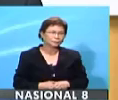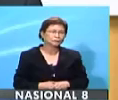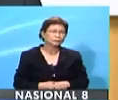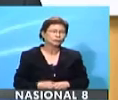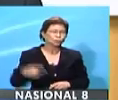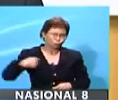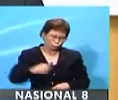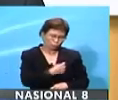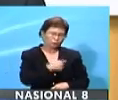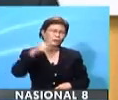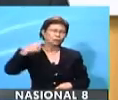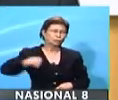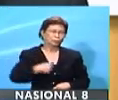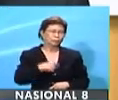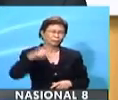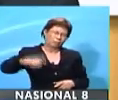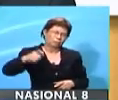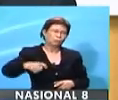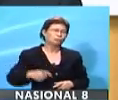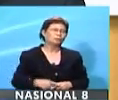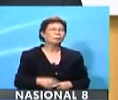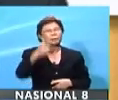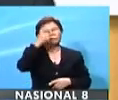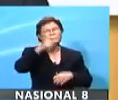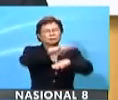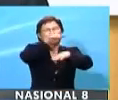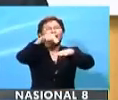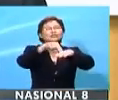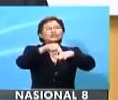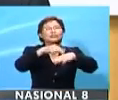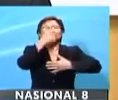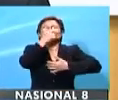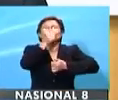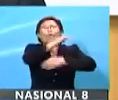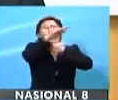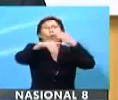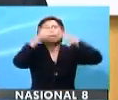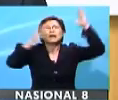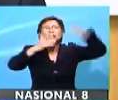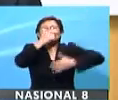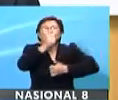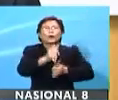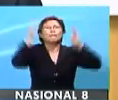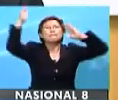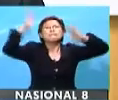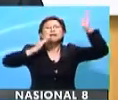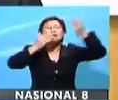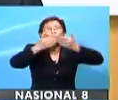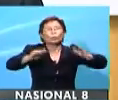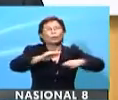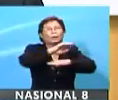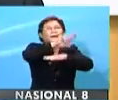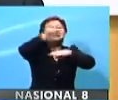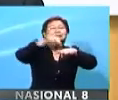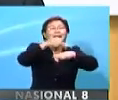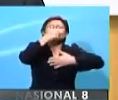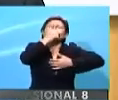we opt to, because it's national interest. I've always emphasized that the Malaysian Open is a national interest